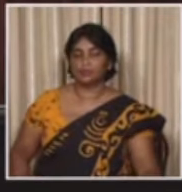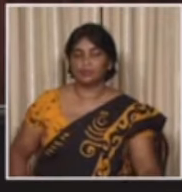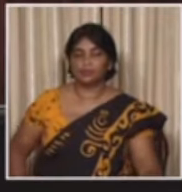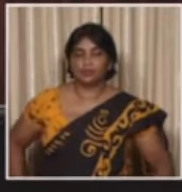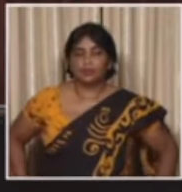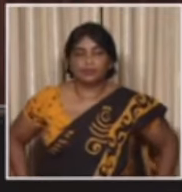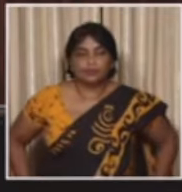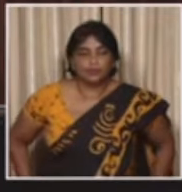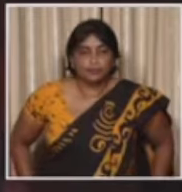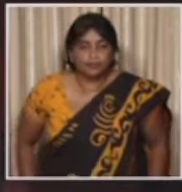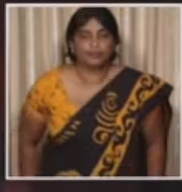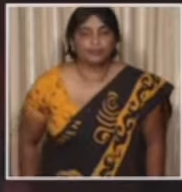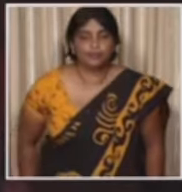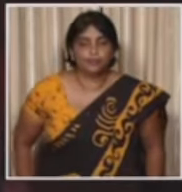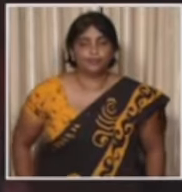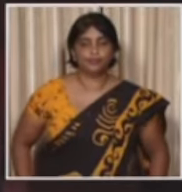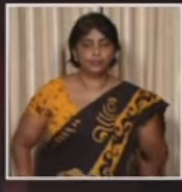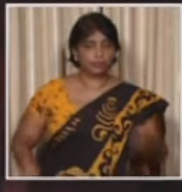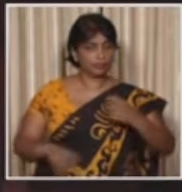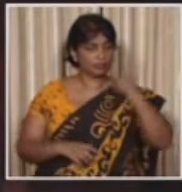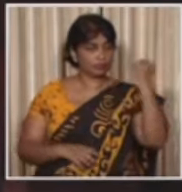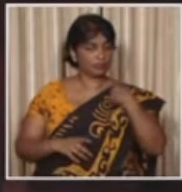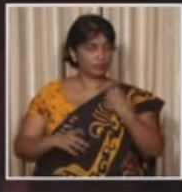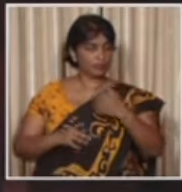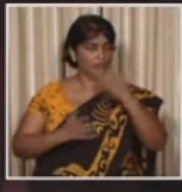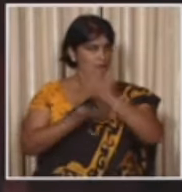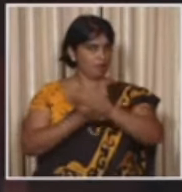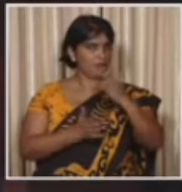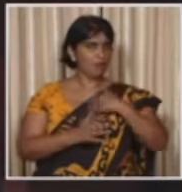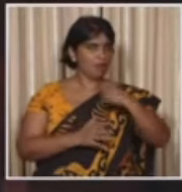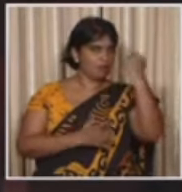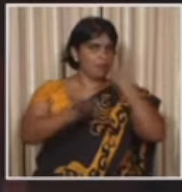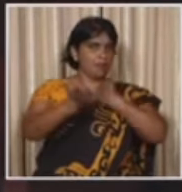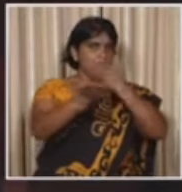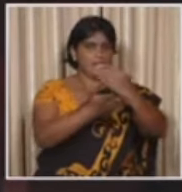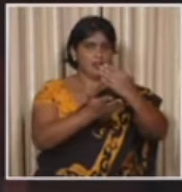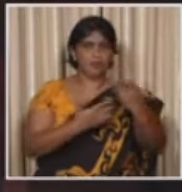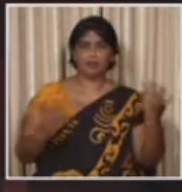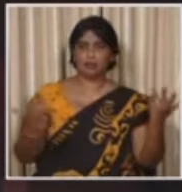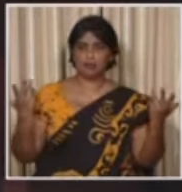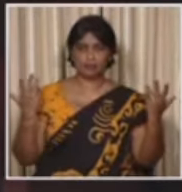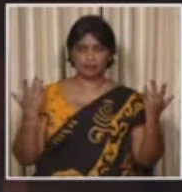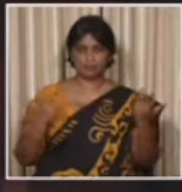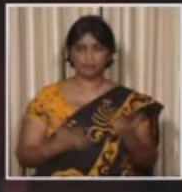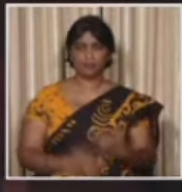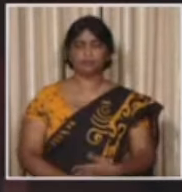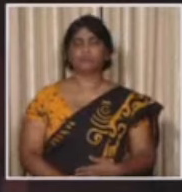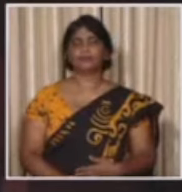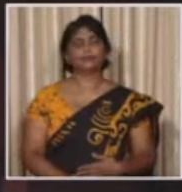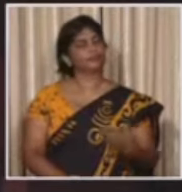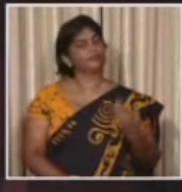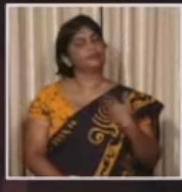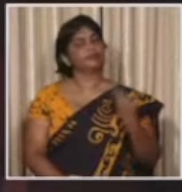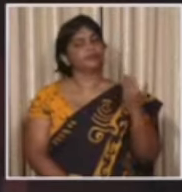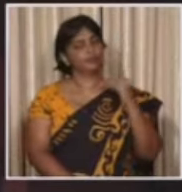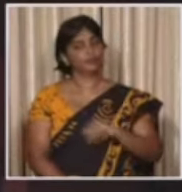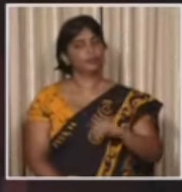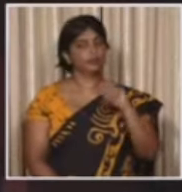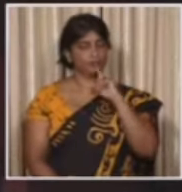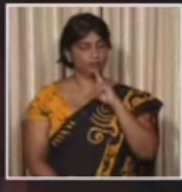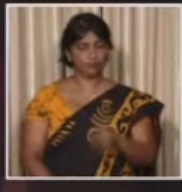සභාපතිතුමා මගේ කතාවට ඉන්ටරප් කරන්න එපා, මම කාගේවත් කතාවලට බාධා කරේ නෑ. මං ආපහු කියනවා මෙතුමා